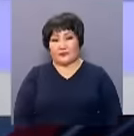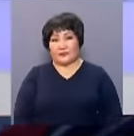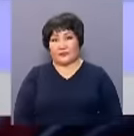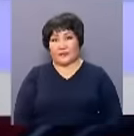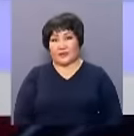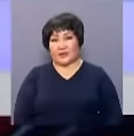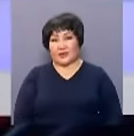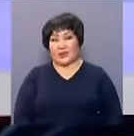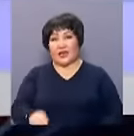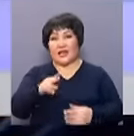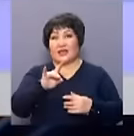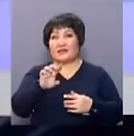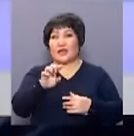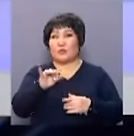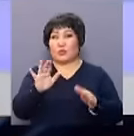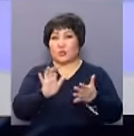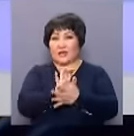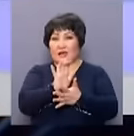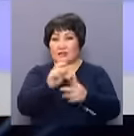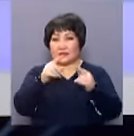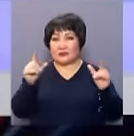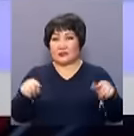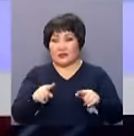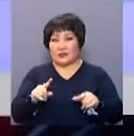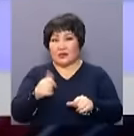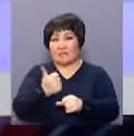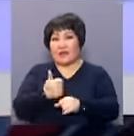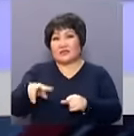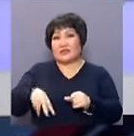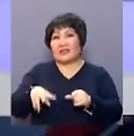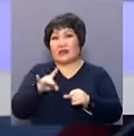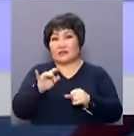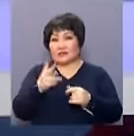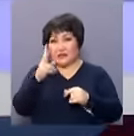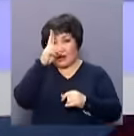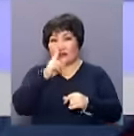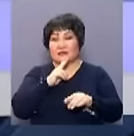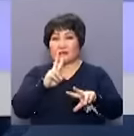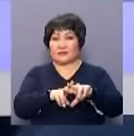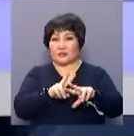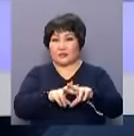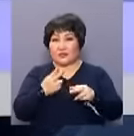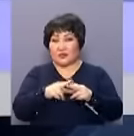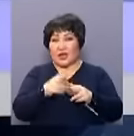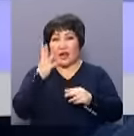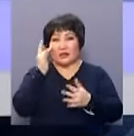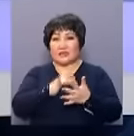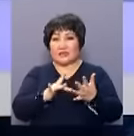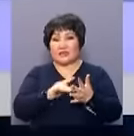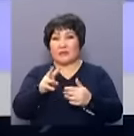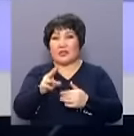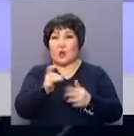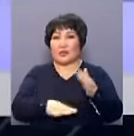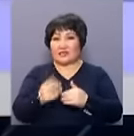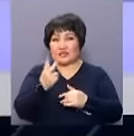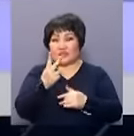Трибуна басылымының бас редакторы Жанболат Мамай 2 айға қамауға алынды. Бұл туралы бүгін Алматы қаласы Медеу аудандық нөмірі 2-ші соты